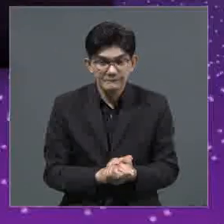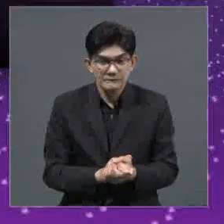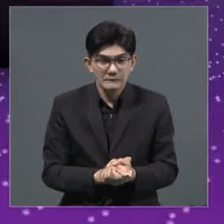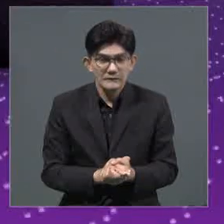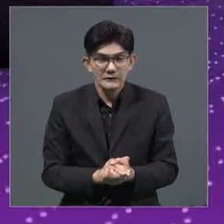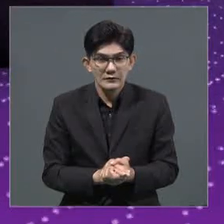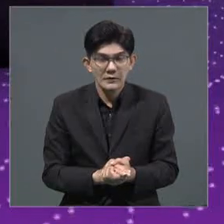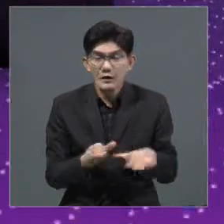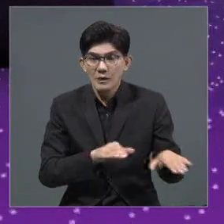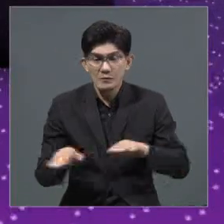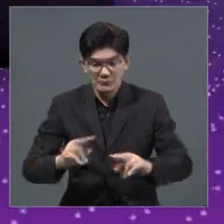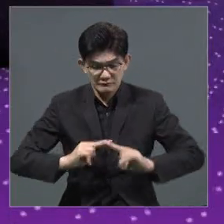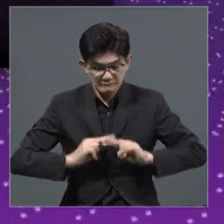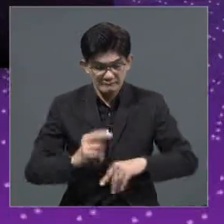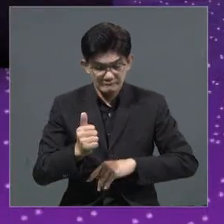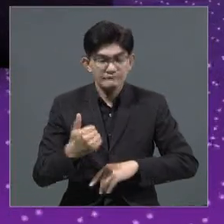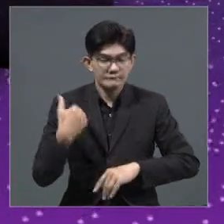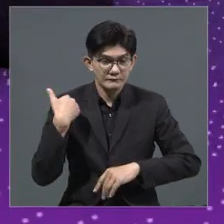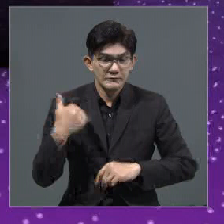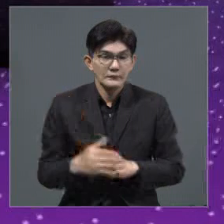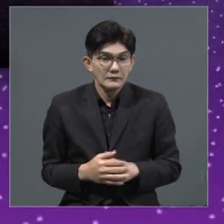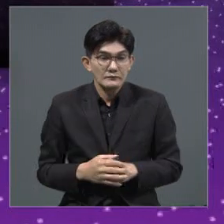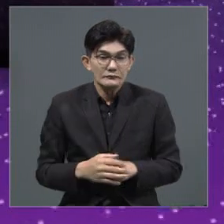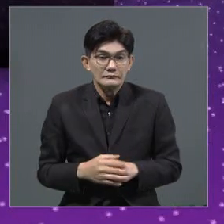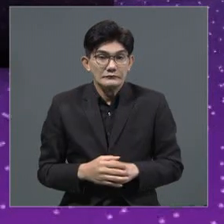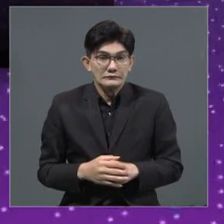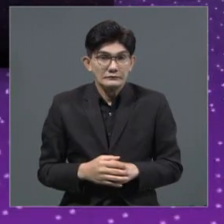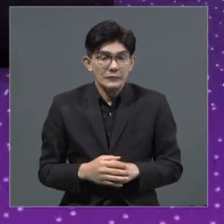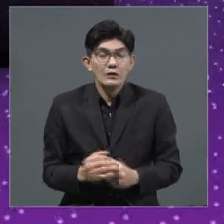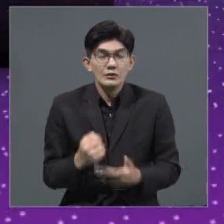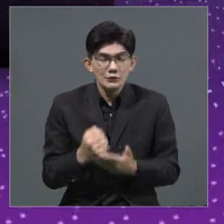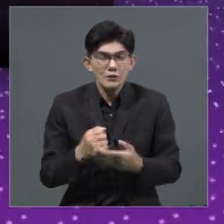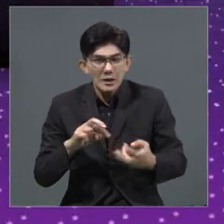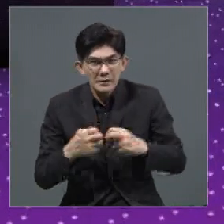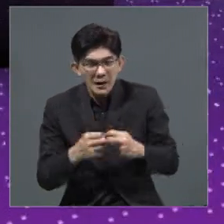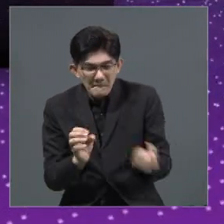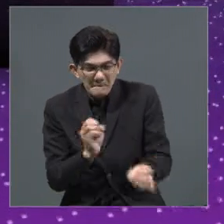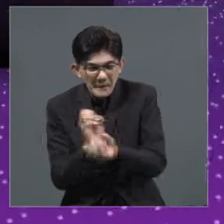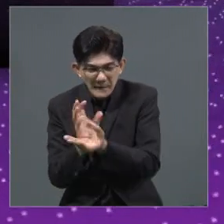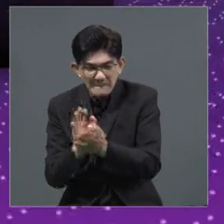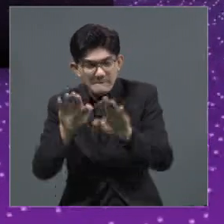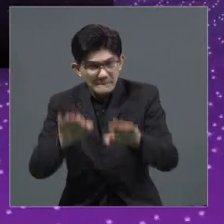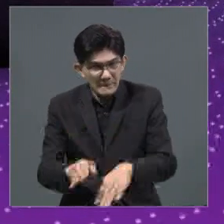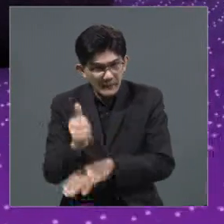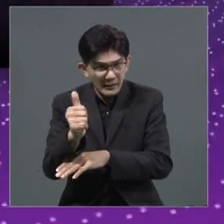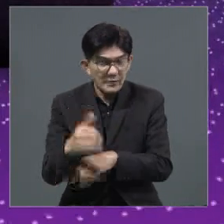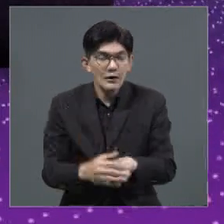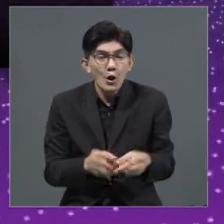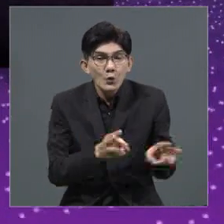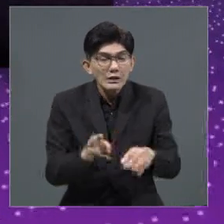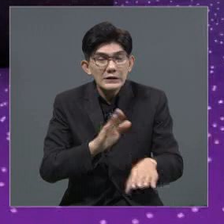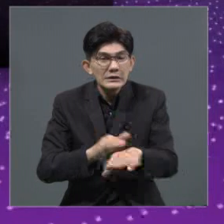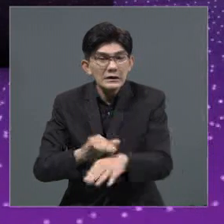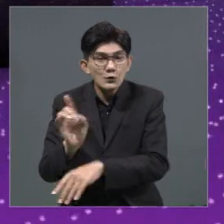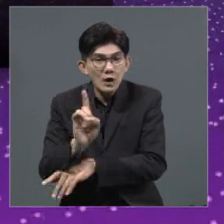สามารถเตรียมรับมือสถานการณ์ได้อย่างทันท่วงทีซึ่งแน่นอนว่ามันจะช่วยลดความสูญเสียที่อาจจะเกิดขึ้นได้ทีนี้หลักเกณฑ์การแจ้ง